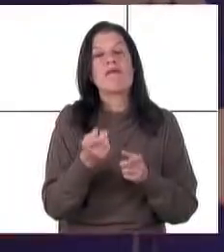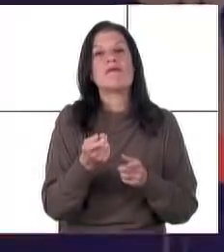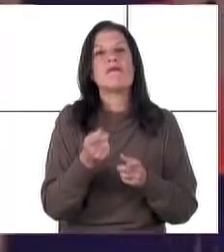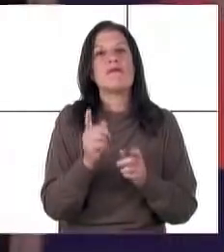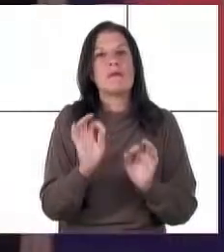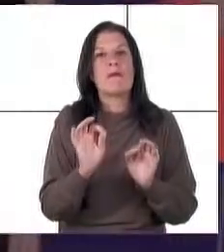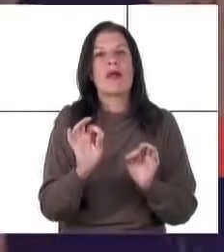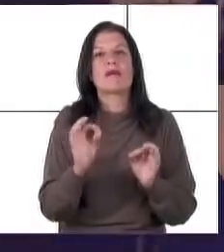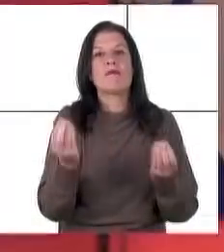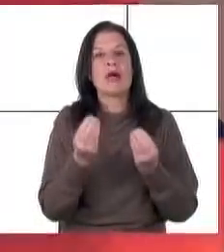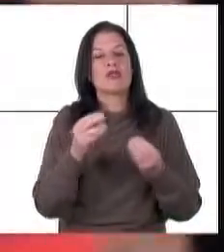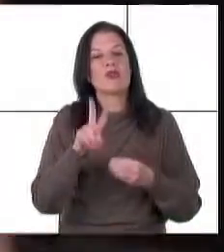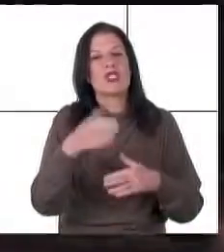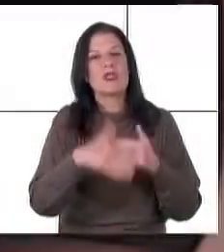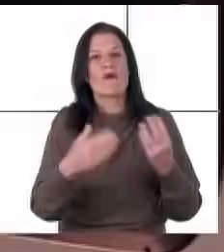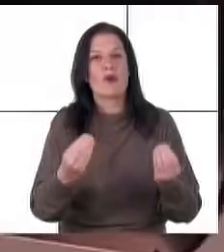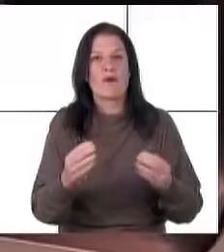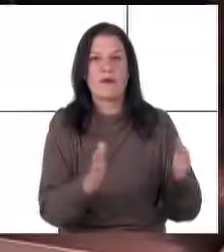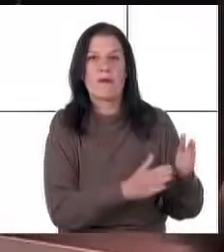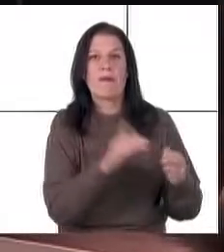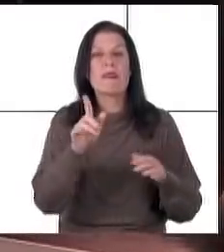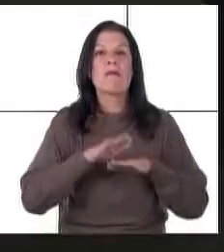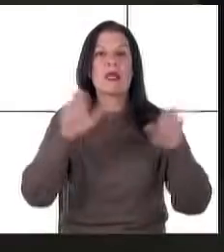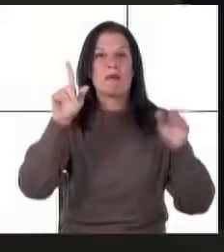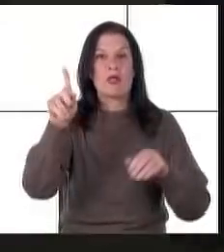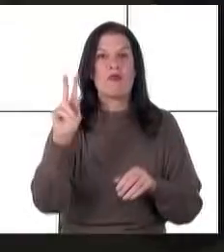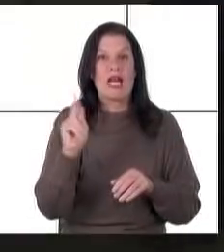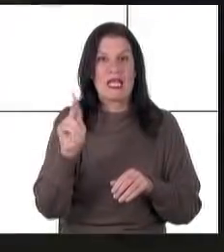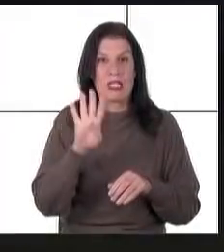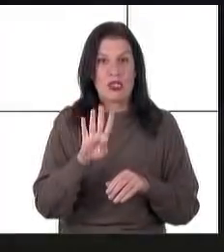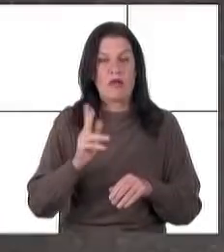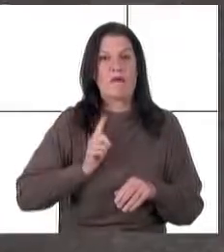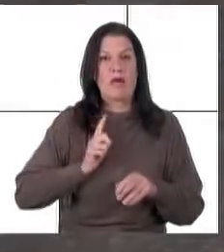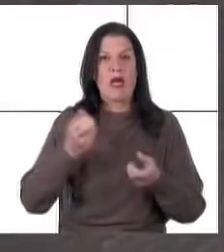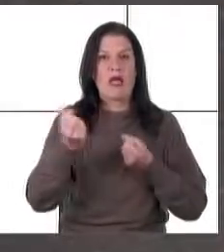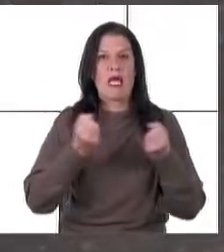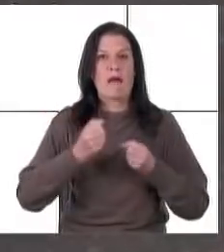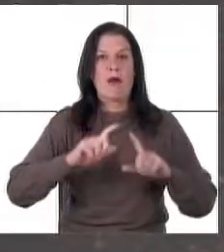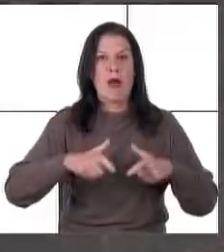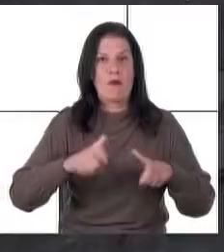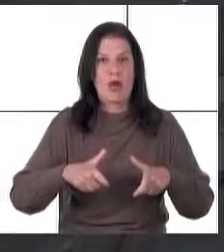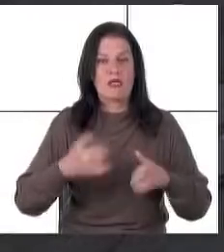בנמל התעופה בקישינב ממתינים האמבולנסים. השלב השני של מבצע החילוץ מתחיל.